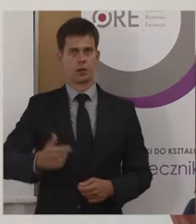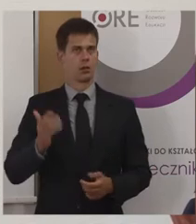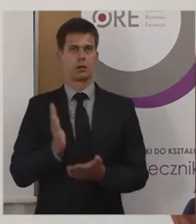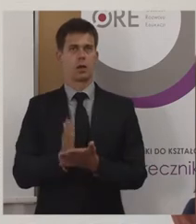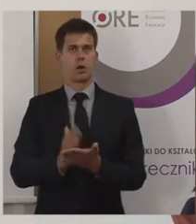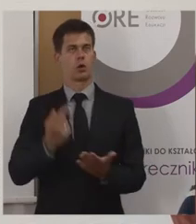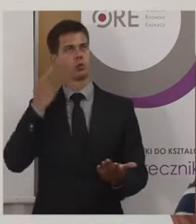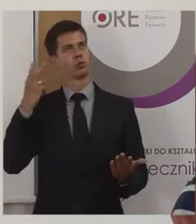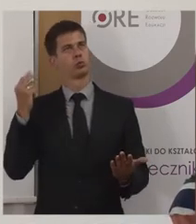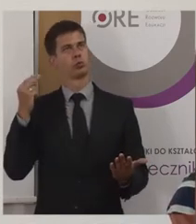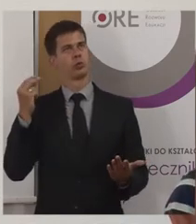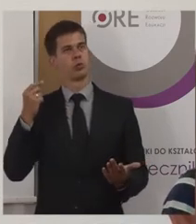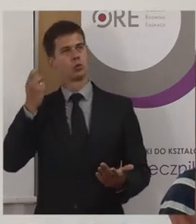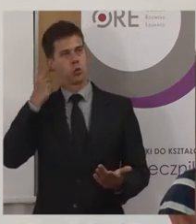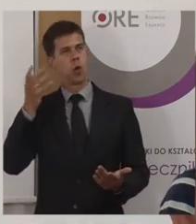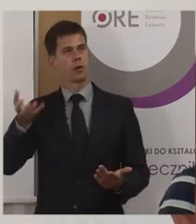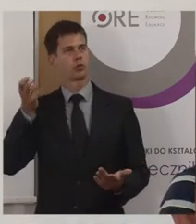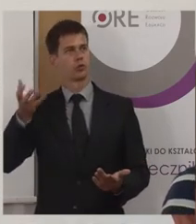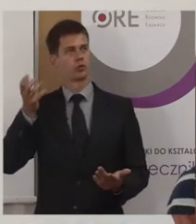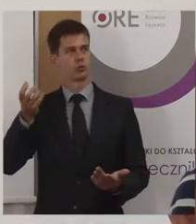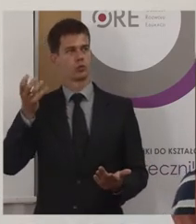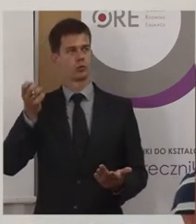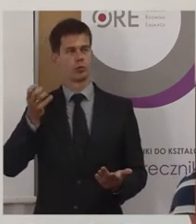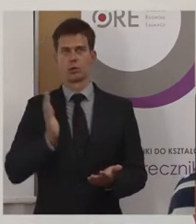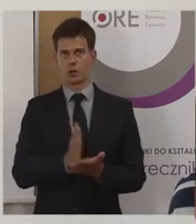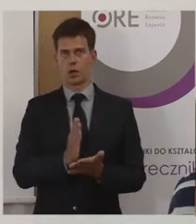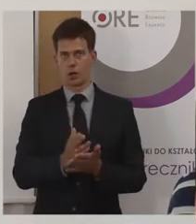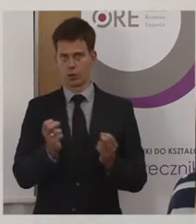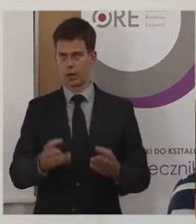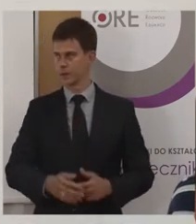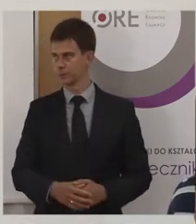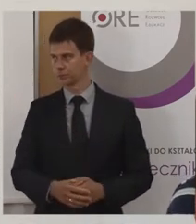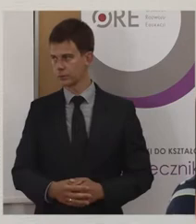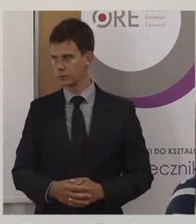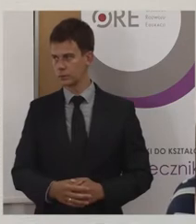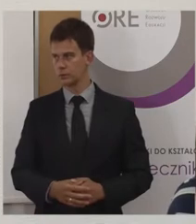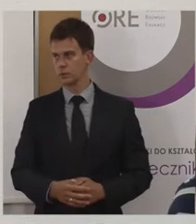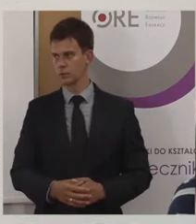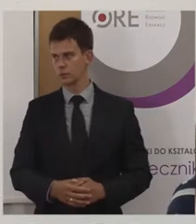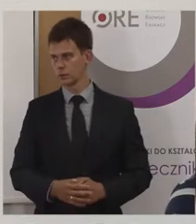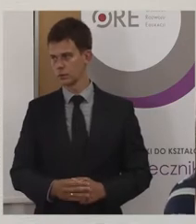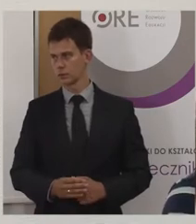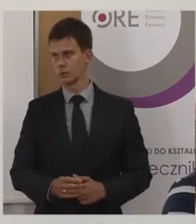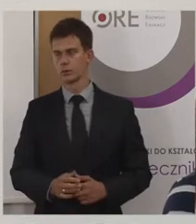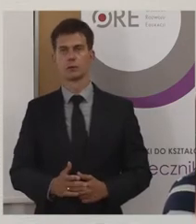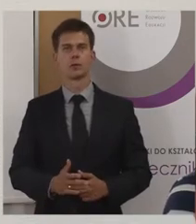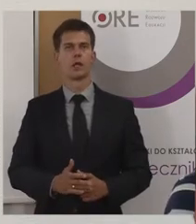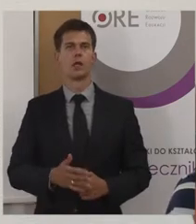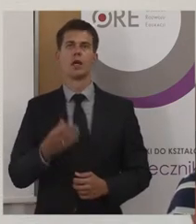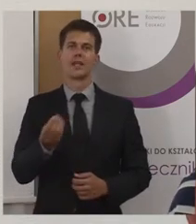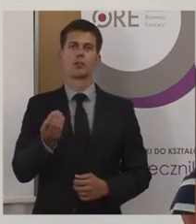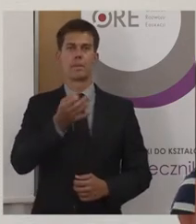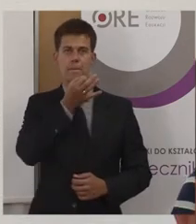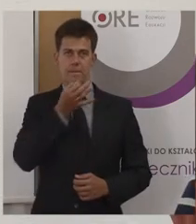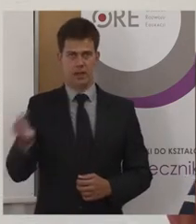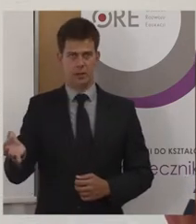Tak przynajmniej wynika z tych wytycznych WCAG. No i teraz pytanie mam takie, ponieważ